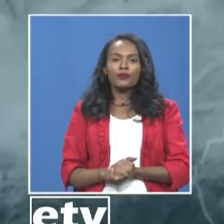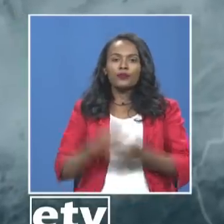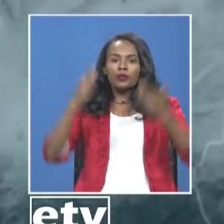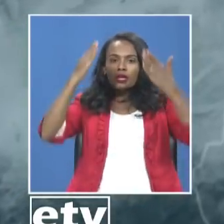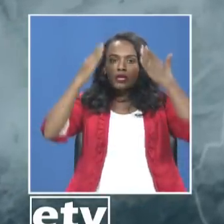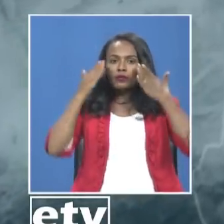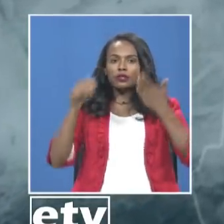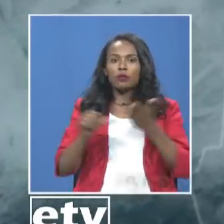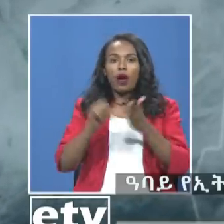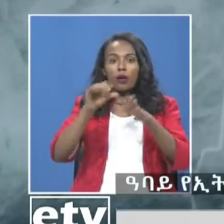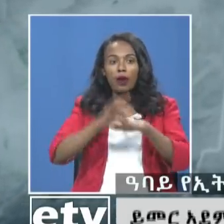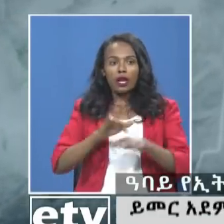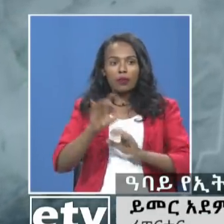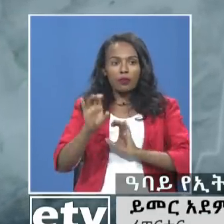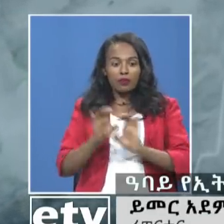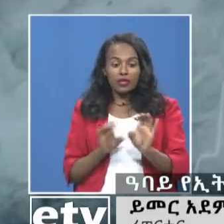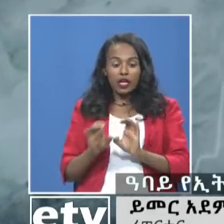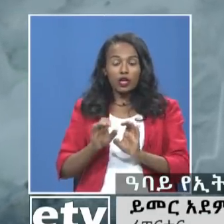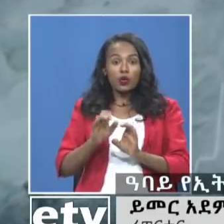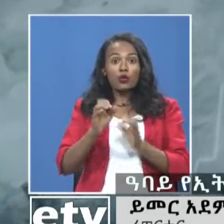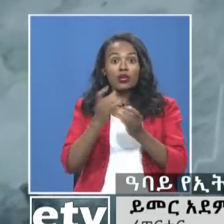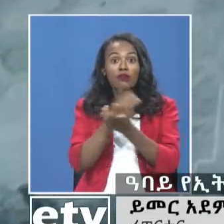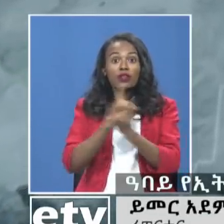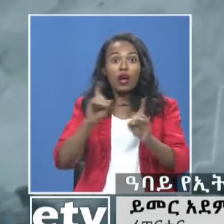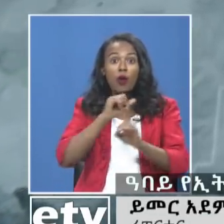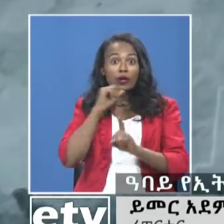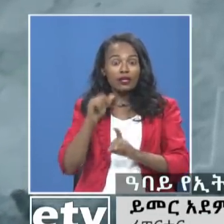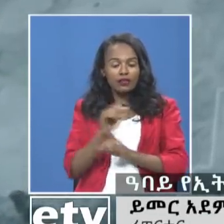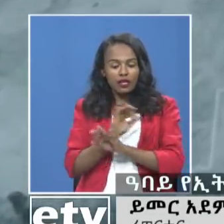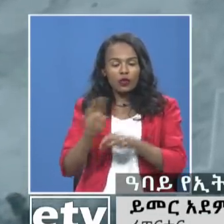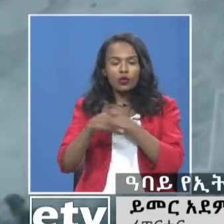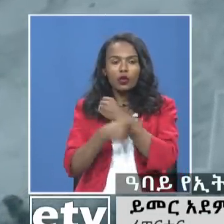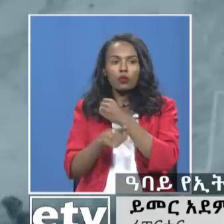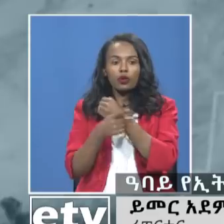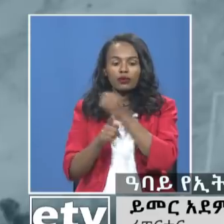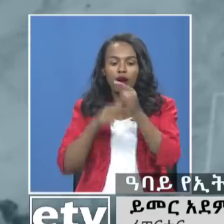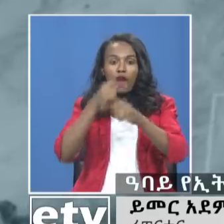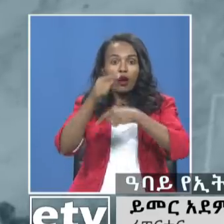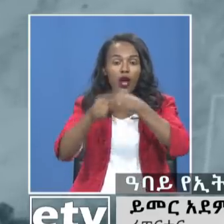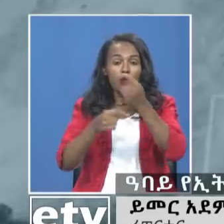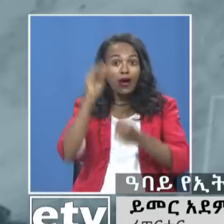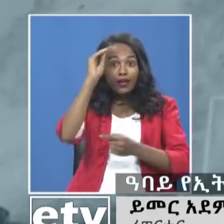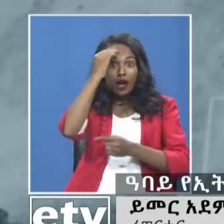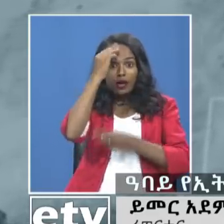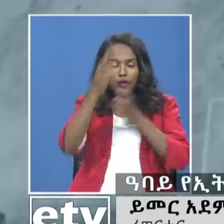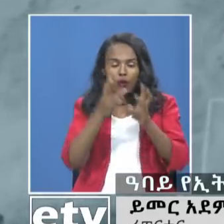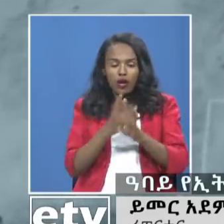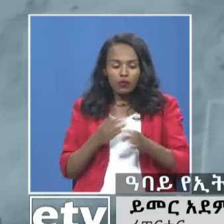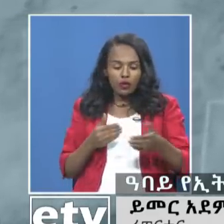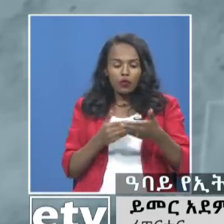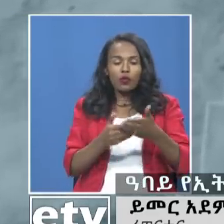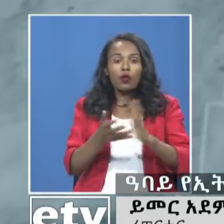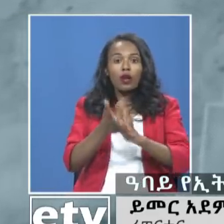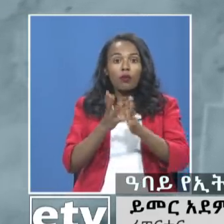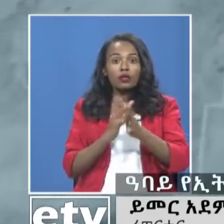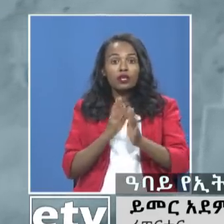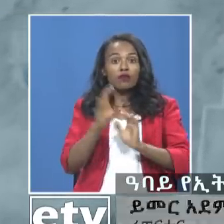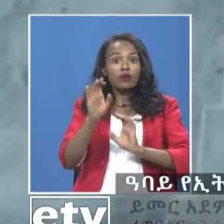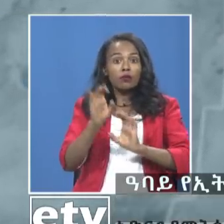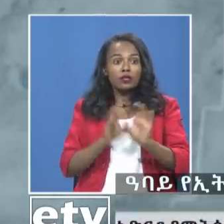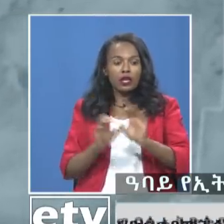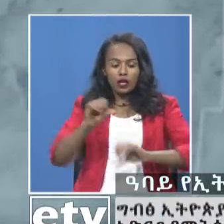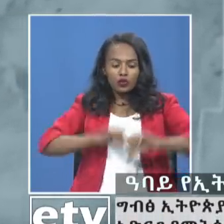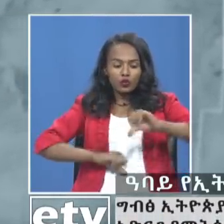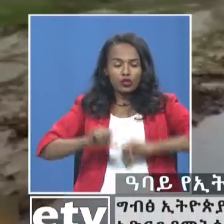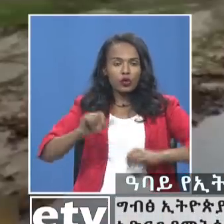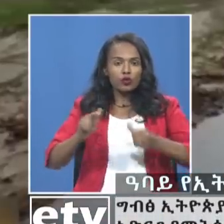ግብጽ በአባይ ወንዝ ላይ በምታራምደው ኢፍትሐዊነት የነገሰበት የፖለቲካ አካሄዷ የአረቡ ዓለምን ከጎኗ ለማሰለፍ ከምታደርጋቸው